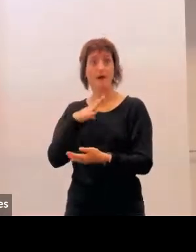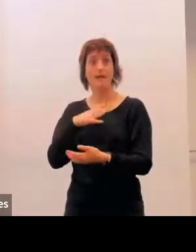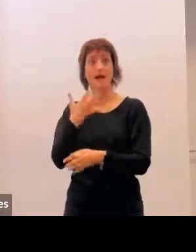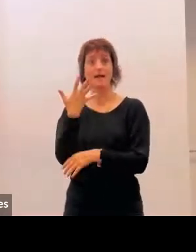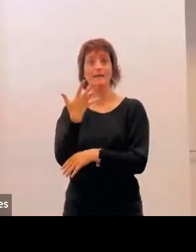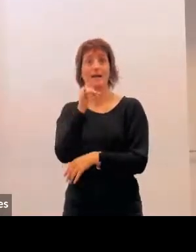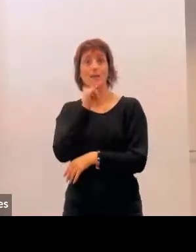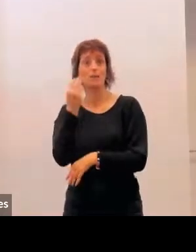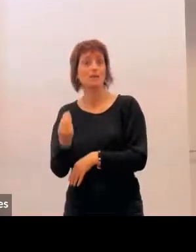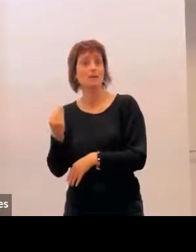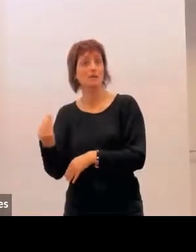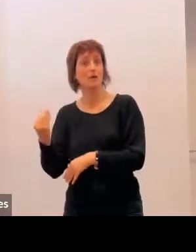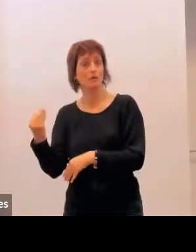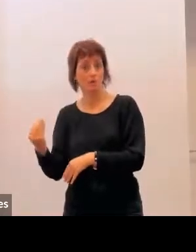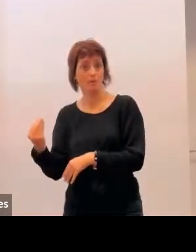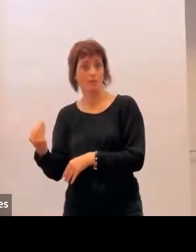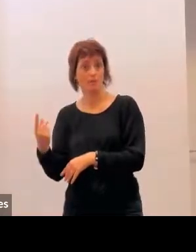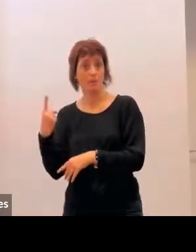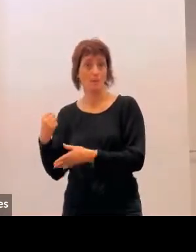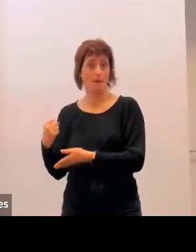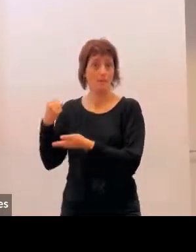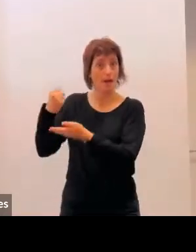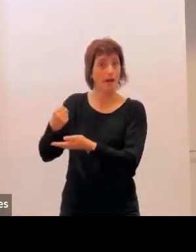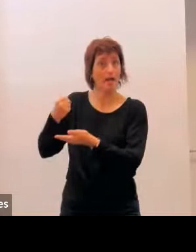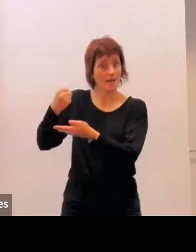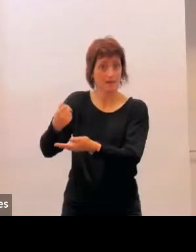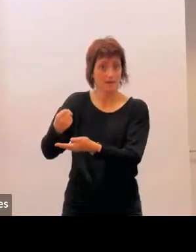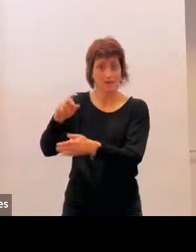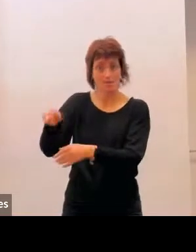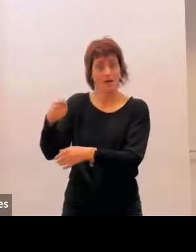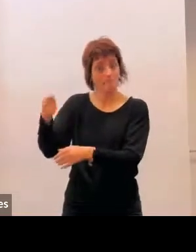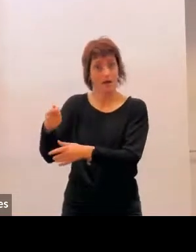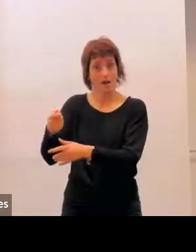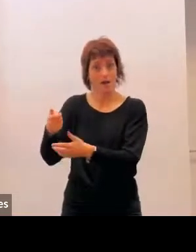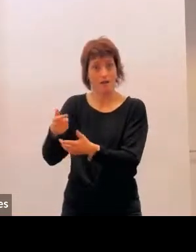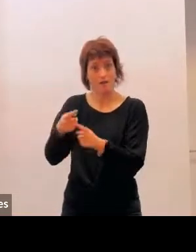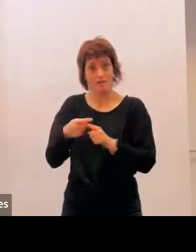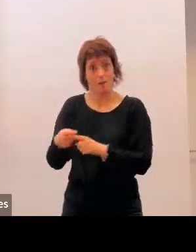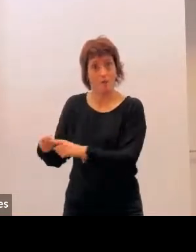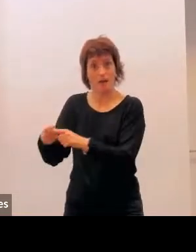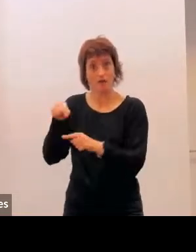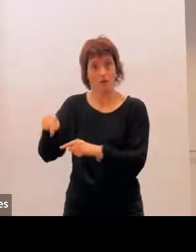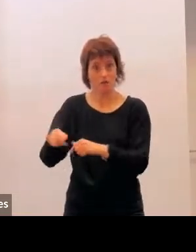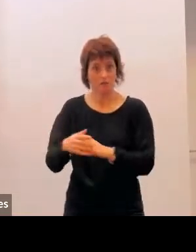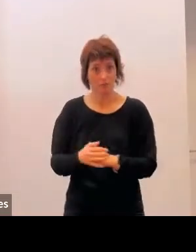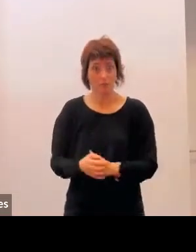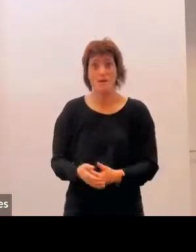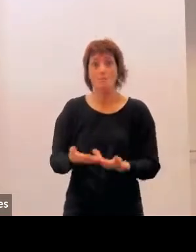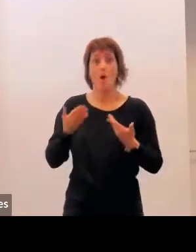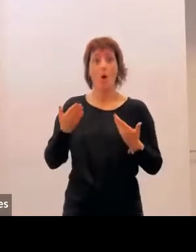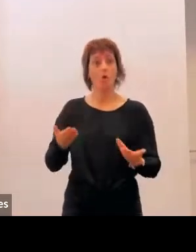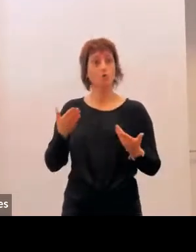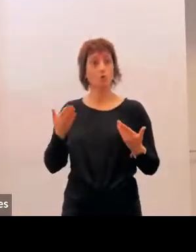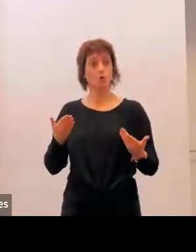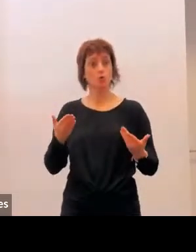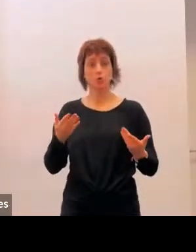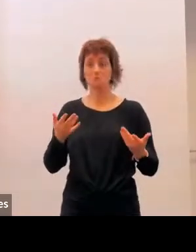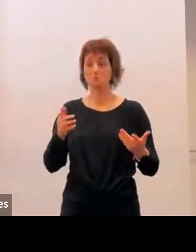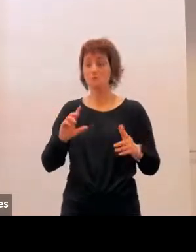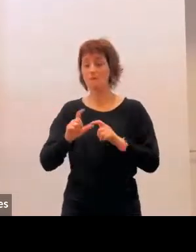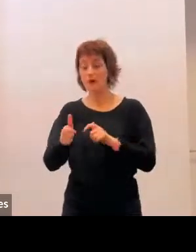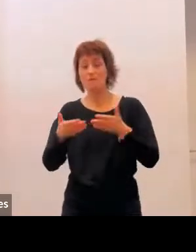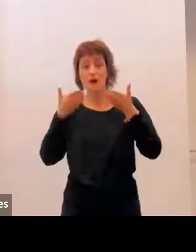5 petits-enfants qui sont les héritiers réservataires. À ce jour, nous ignorons quels seront les frais